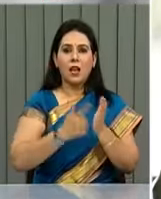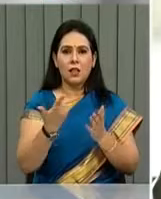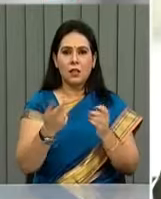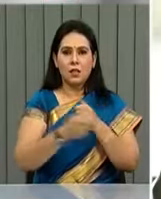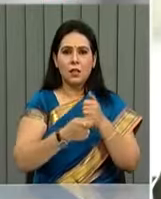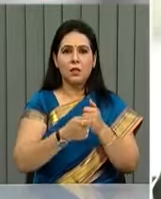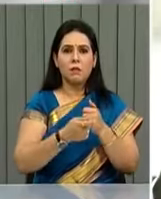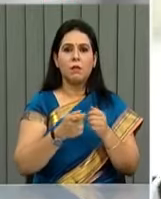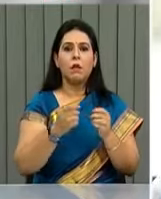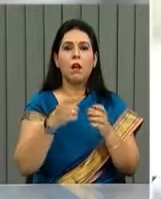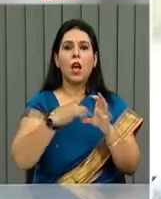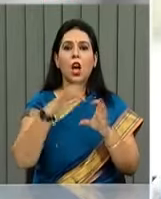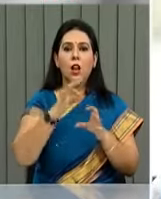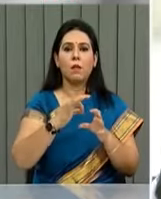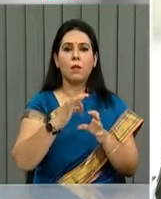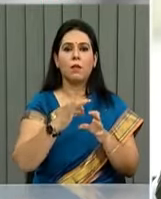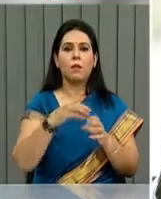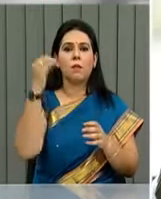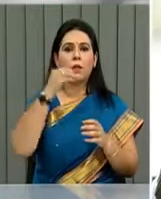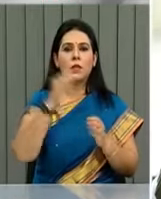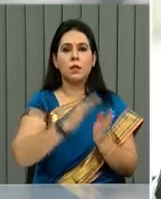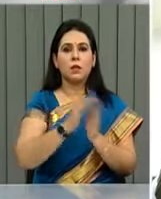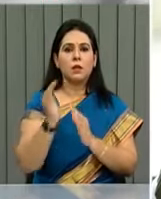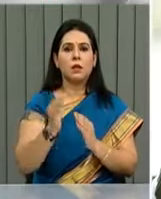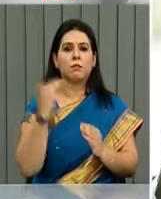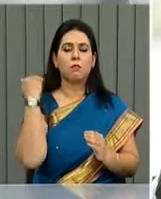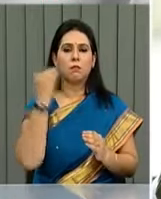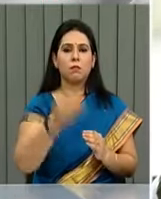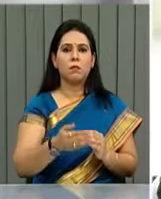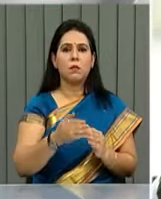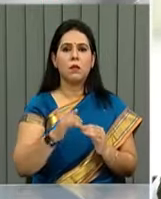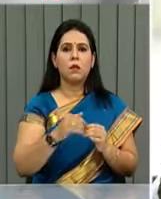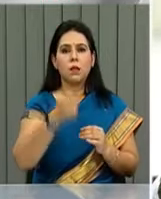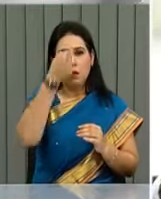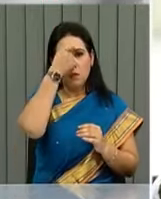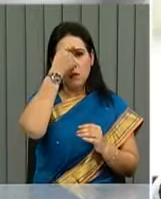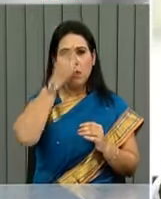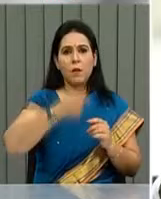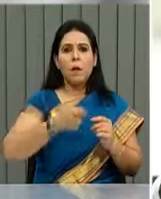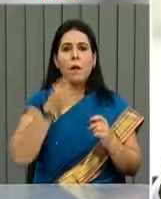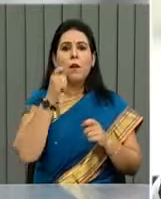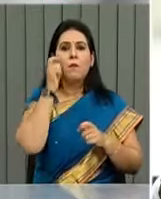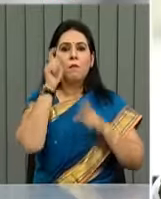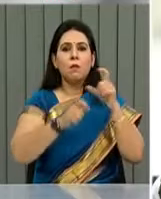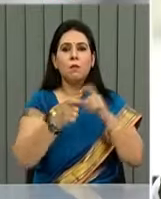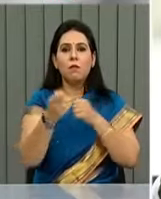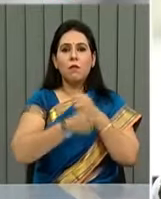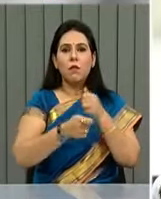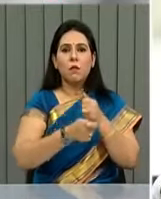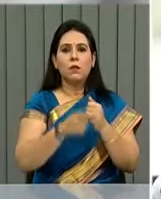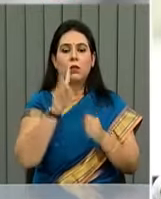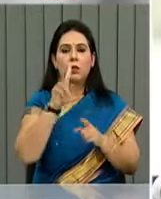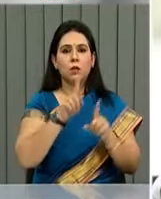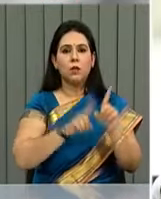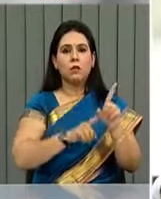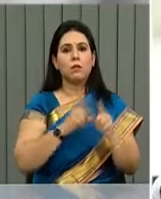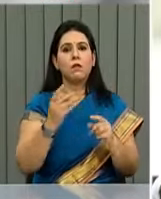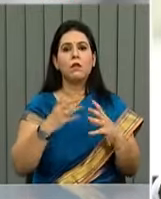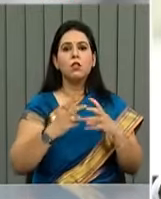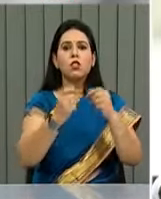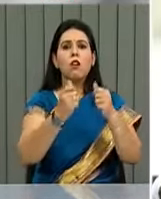तो बरसात को अलग रखते भी कई वर्षों से स्थिति बहुत चिंताजनक रही है। अब 2 वर्षों में इसका समाधान तो निकल नहीं